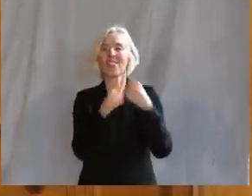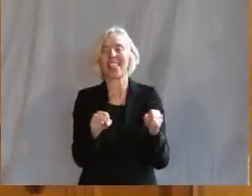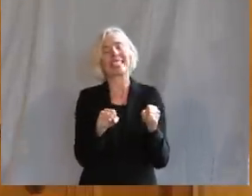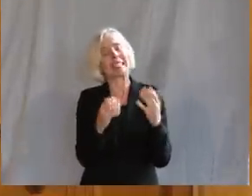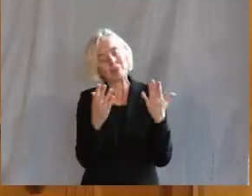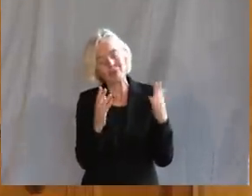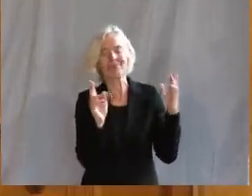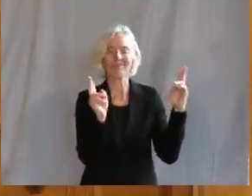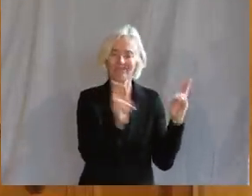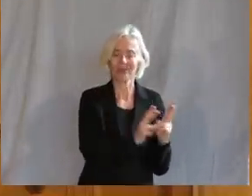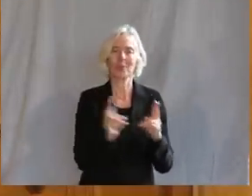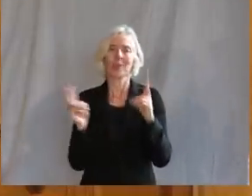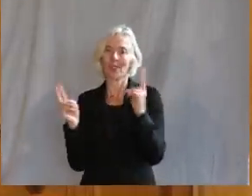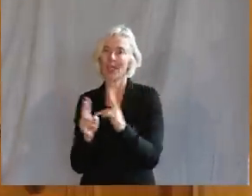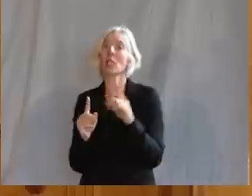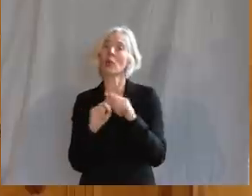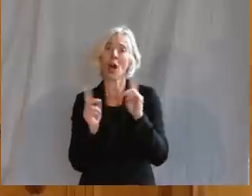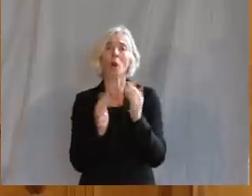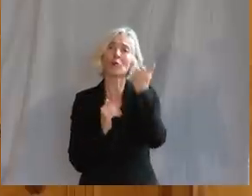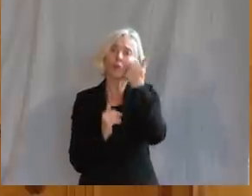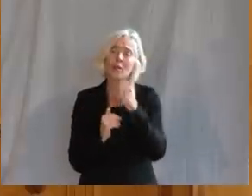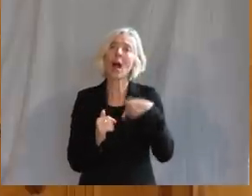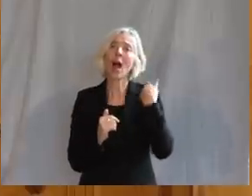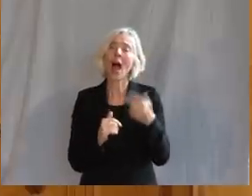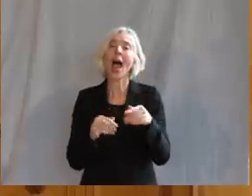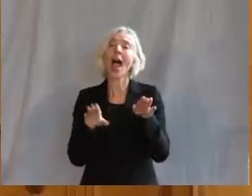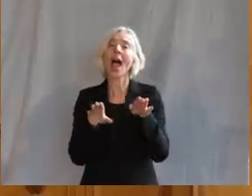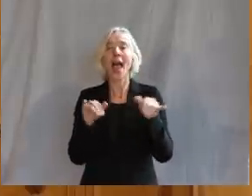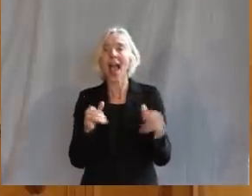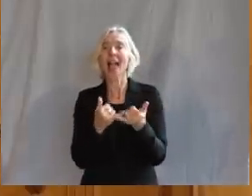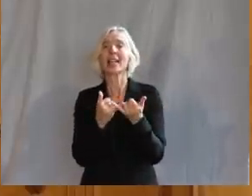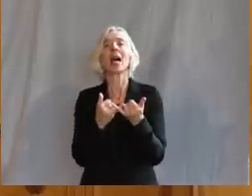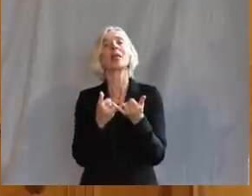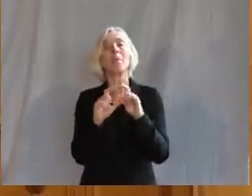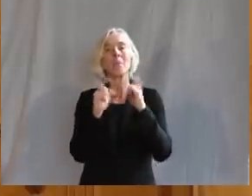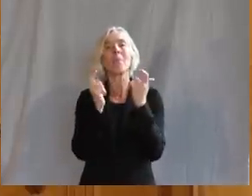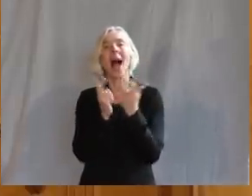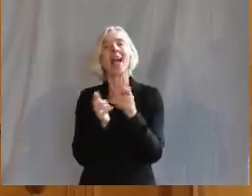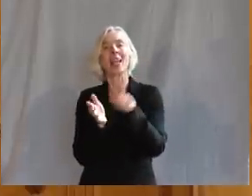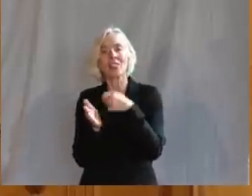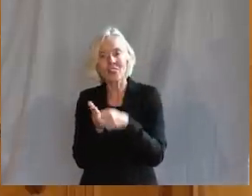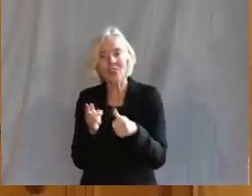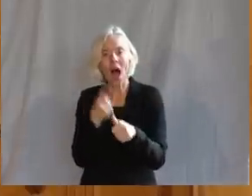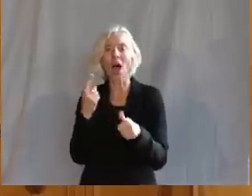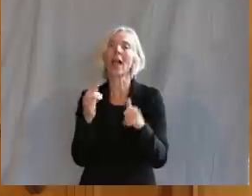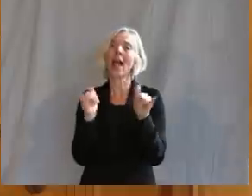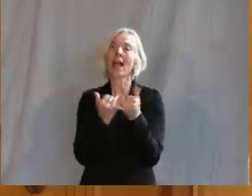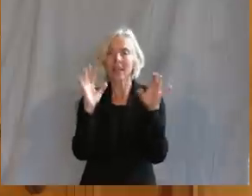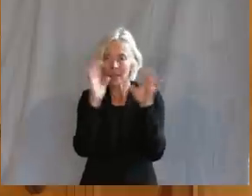Elternabende, Elternbeiratssitzungen oder auch die Elternbeiratswahlen, die ja jetzt anstehen, online ab. Machen